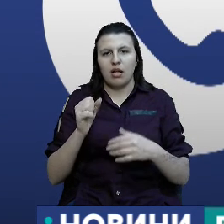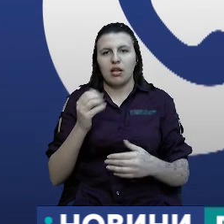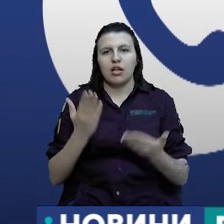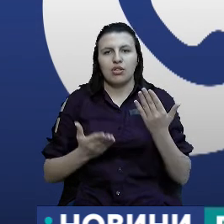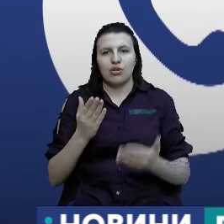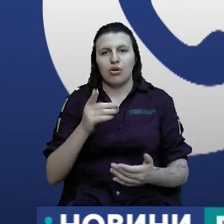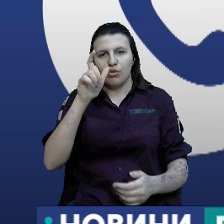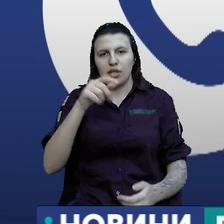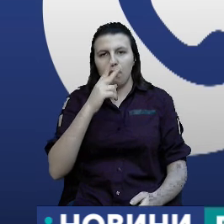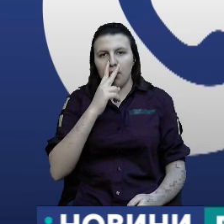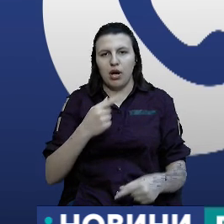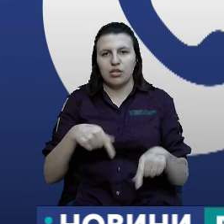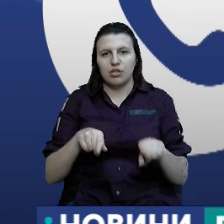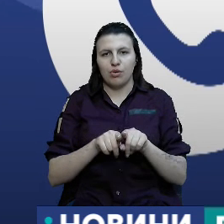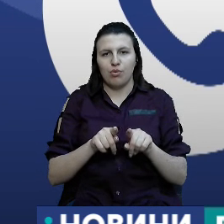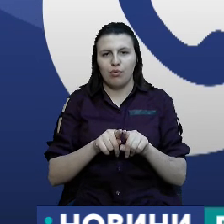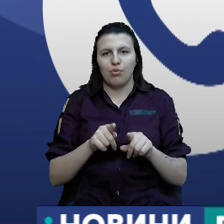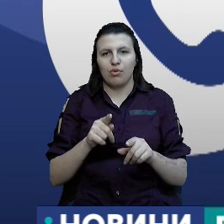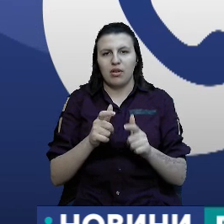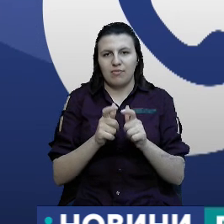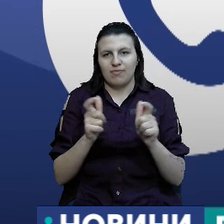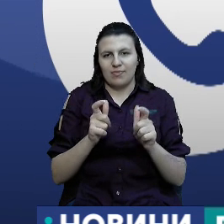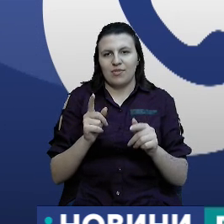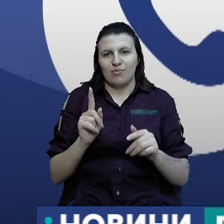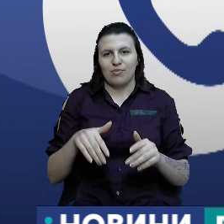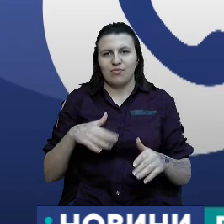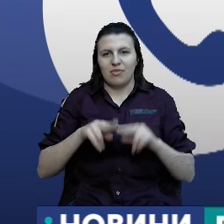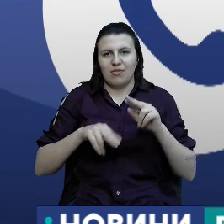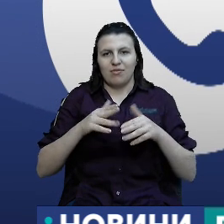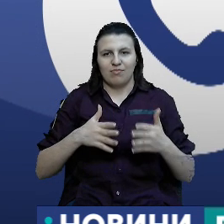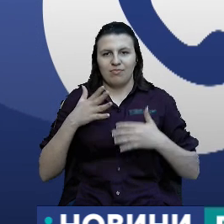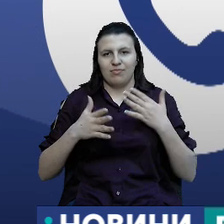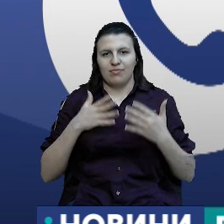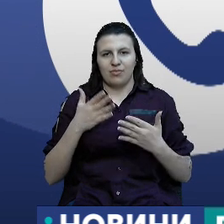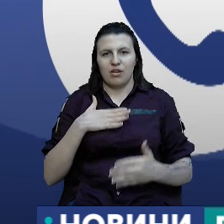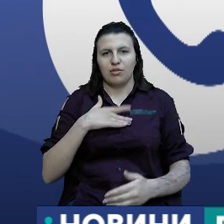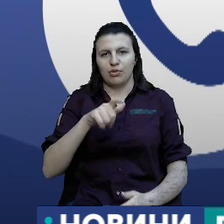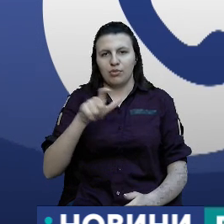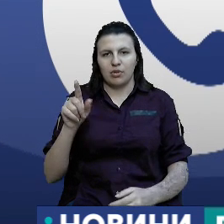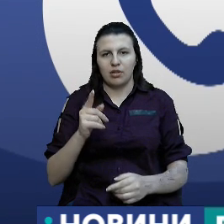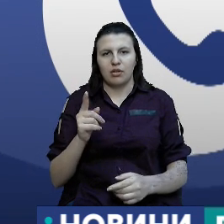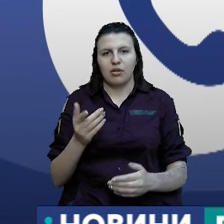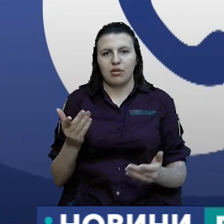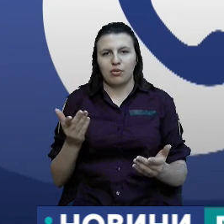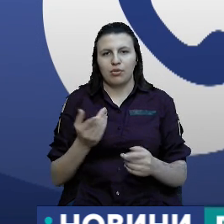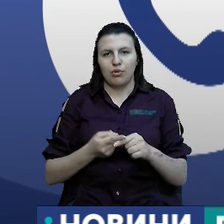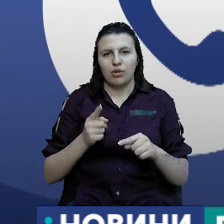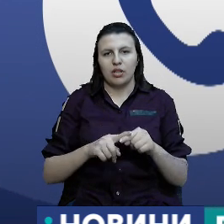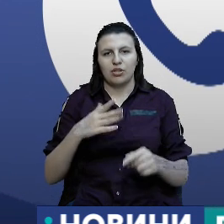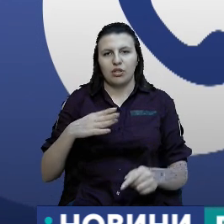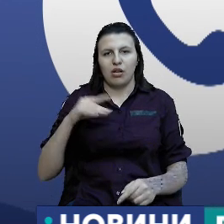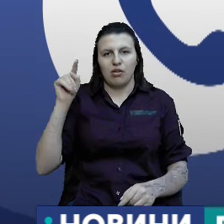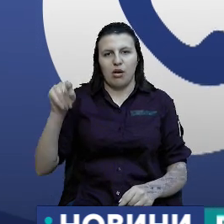таку яскраву річ, хоч це підніме нас і нашим людям, котрі там чекають Україну повернення.